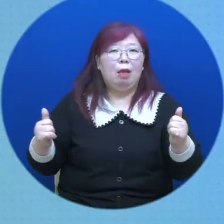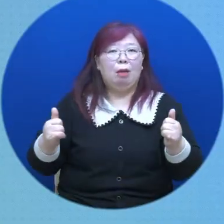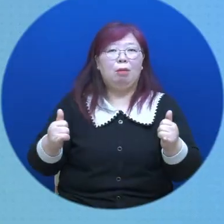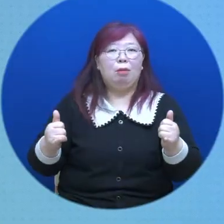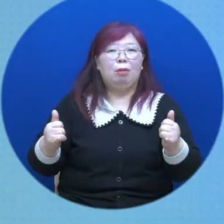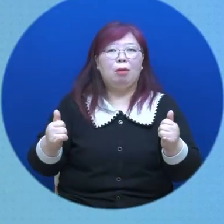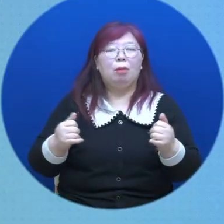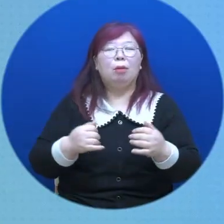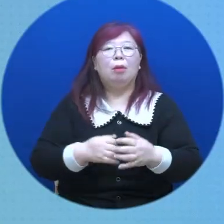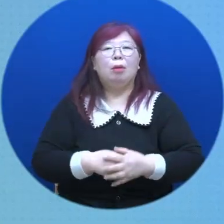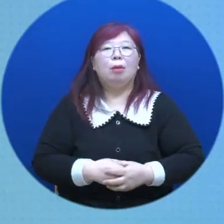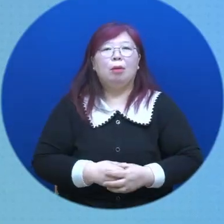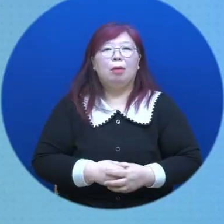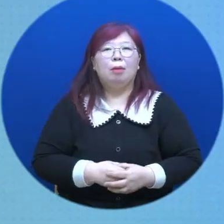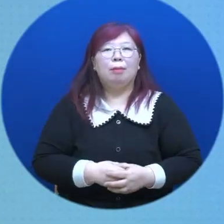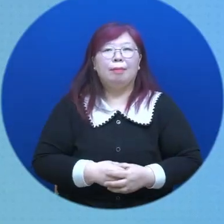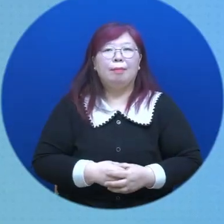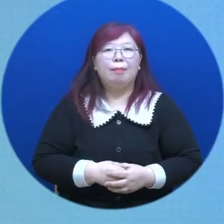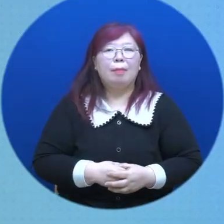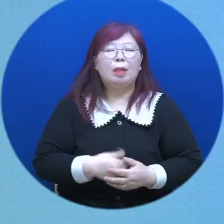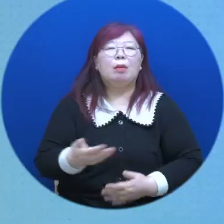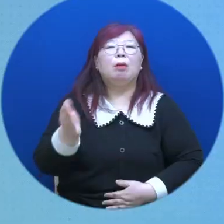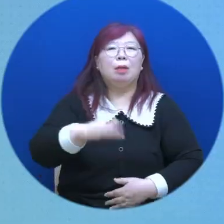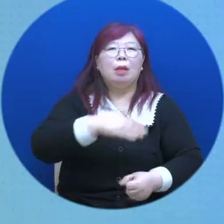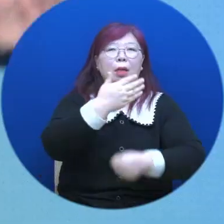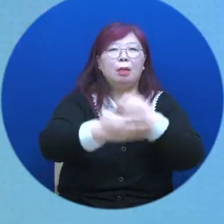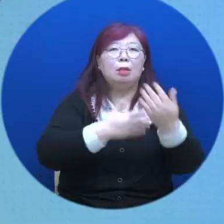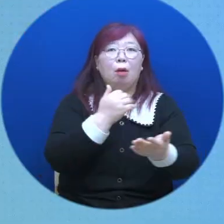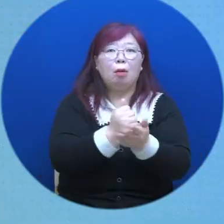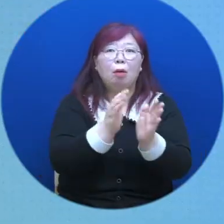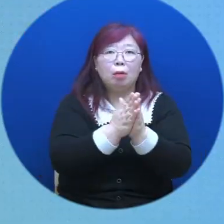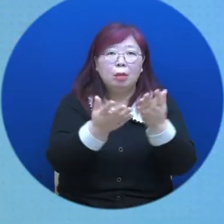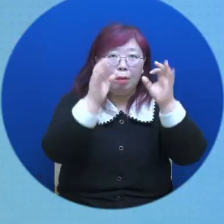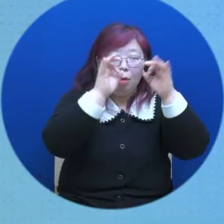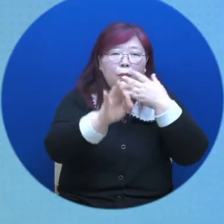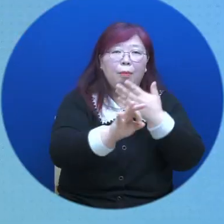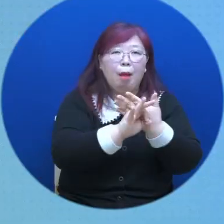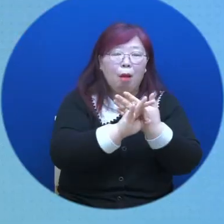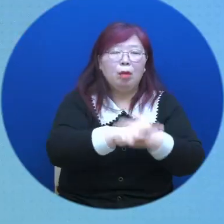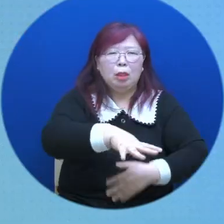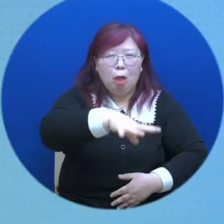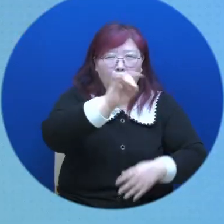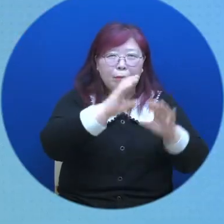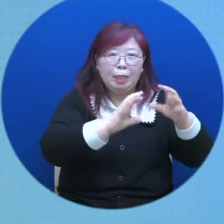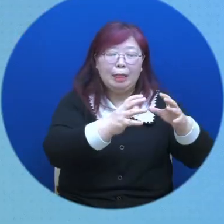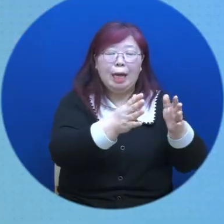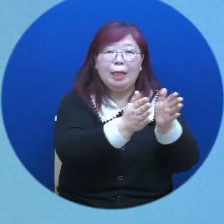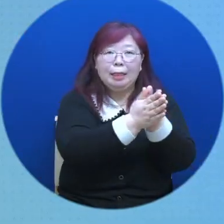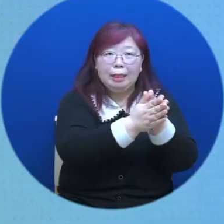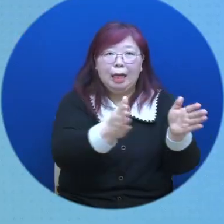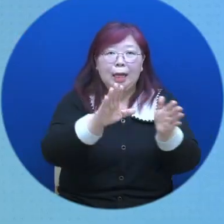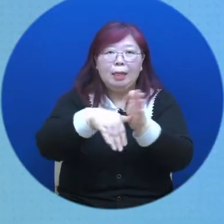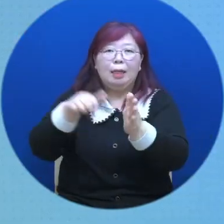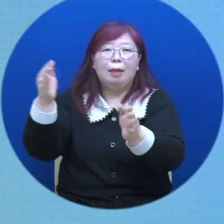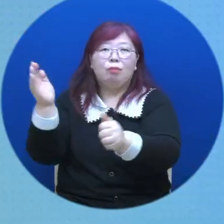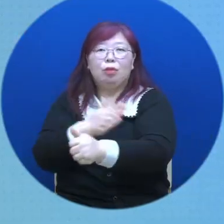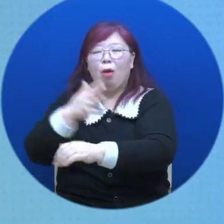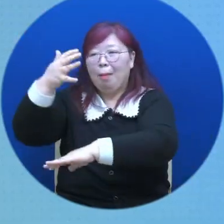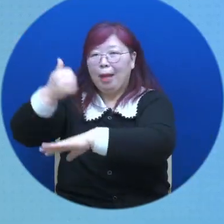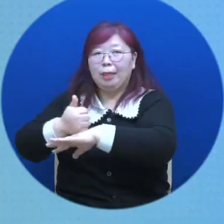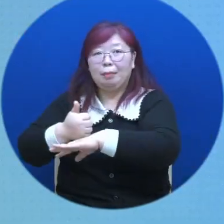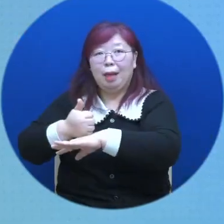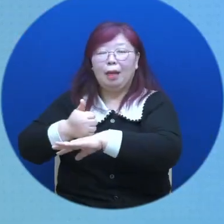병사들이에요. 그런데 성경을 보면 창세부터 요한계시록까지 하나님이 하시려고